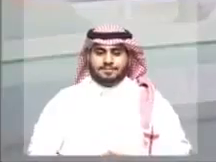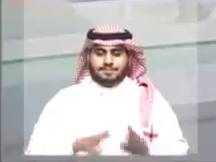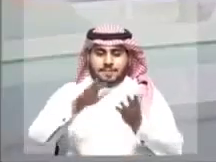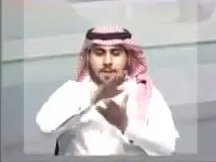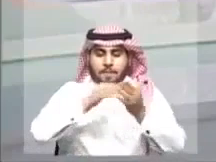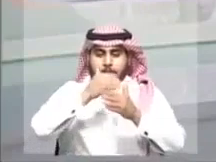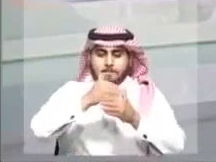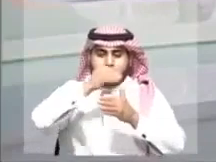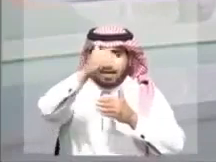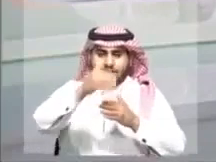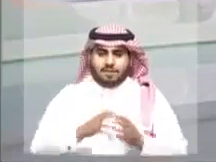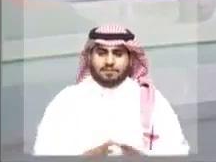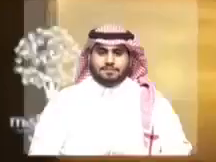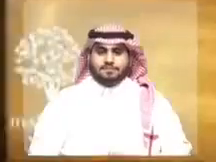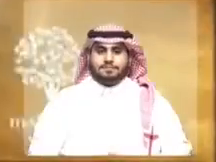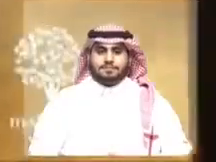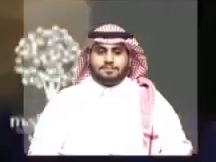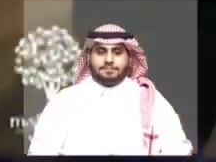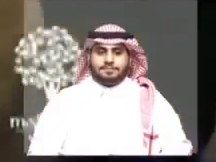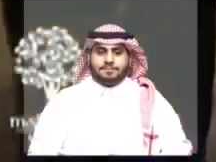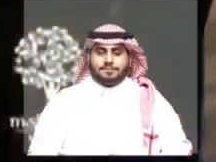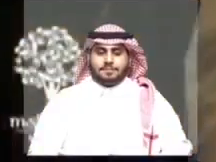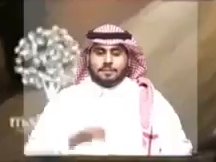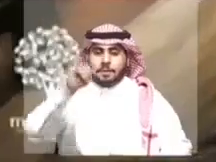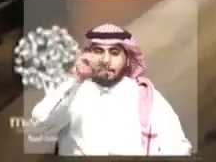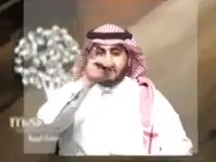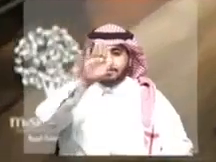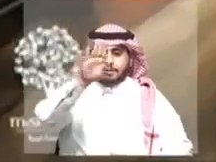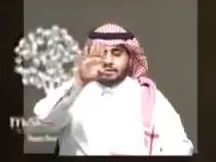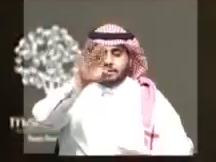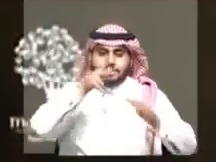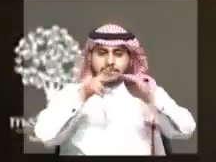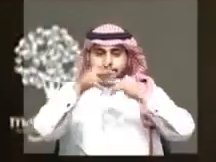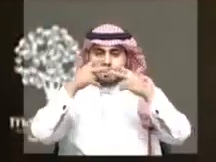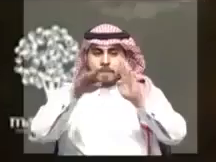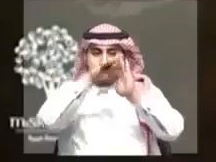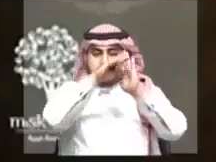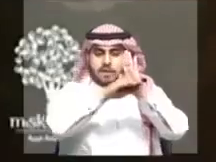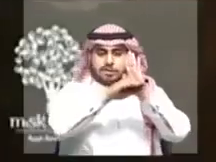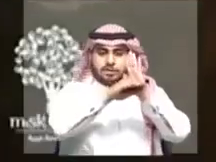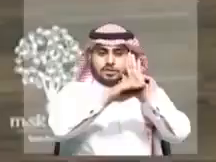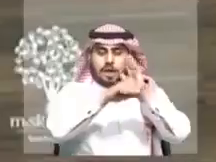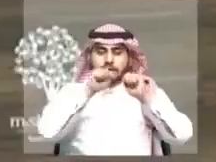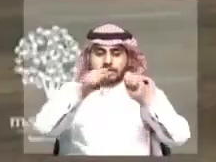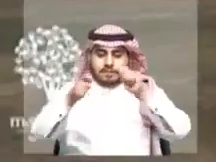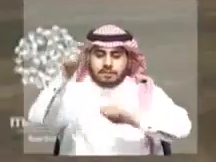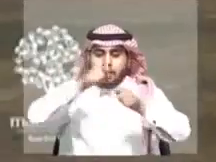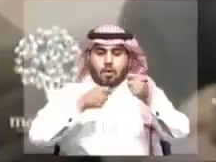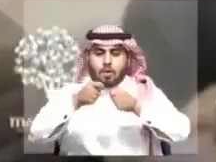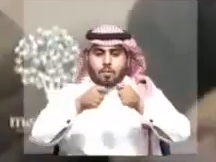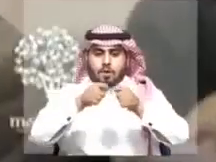نشرتنا مستمرة وفيها بعد الفاصل. مسك الخيرية تدشن برنامجا لتطوير المهارات